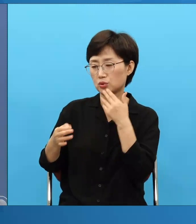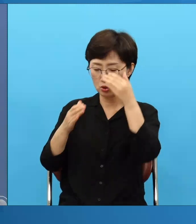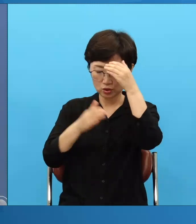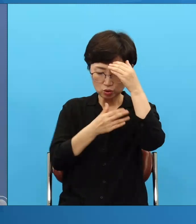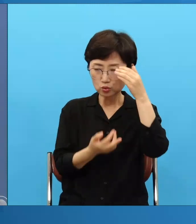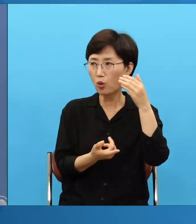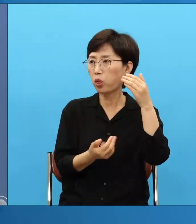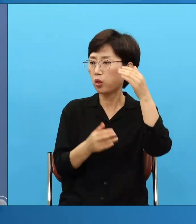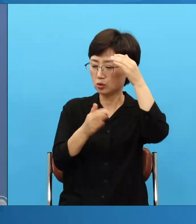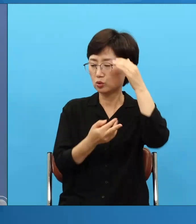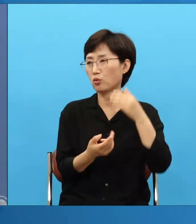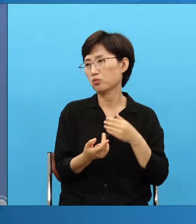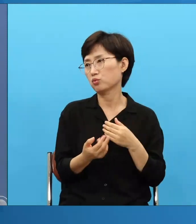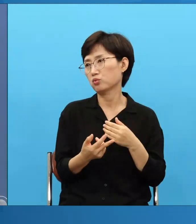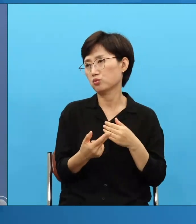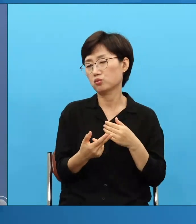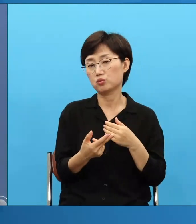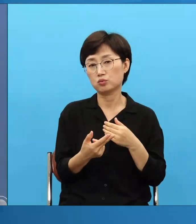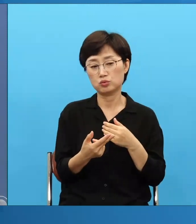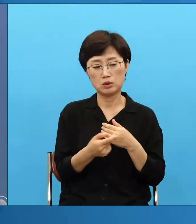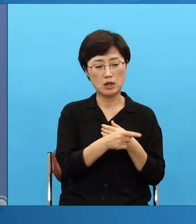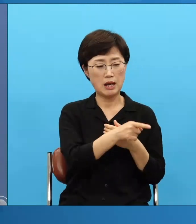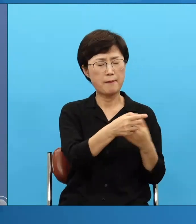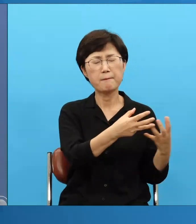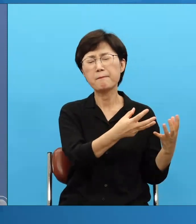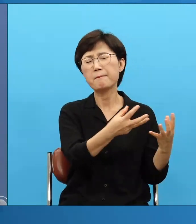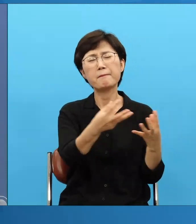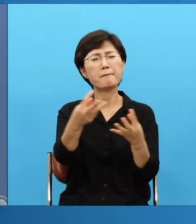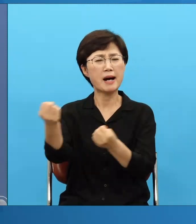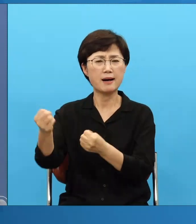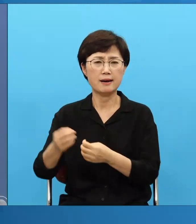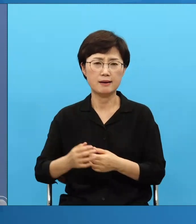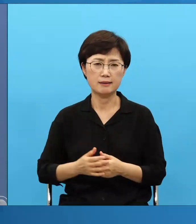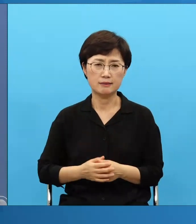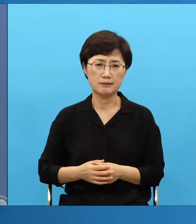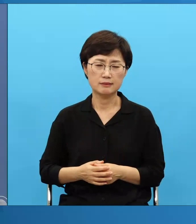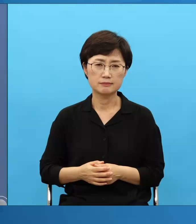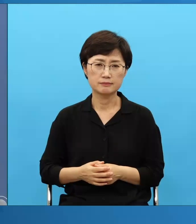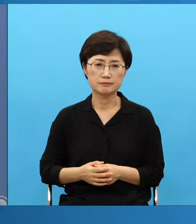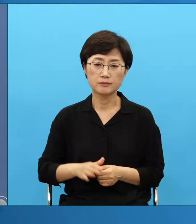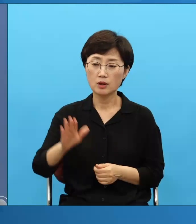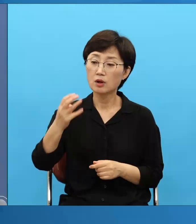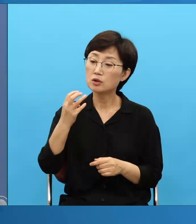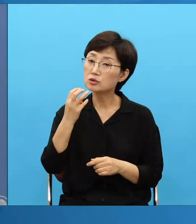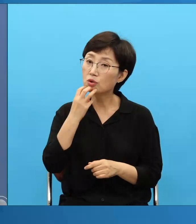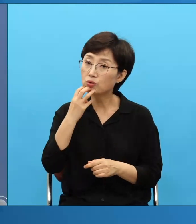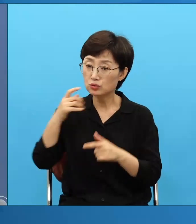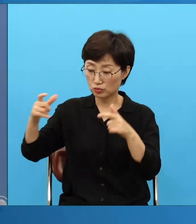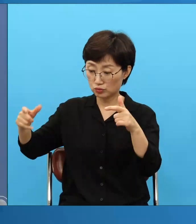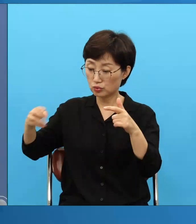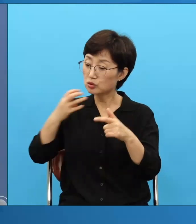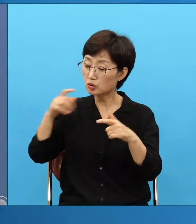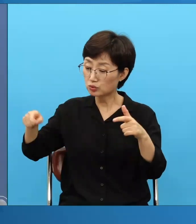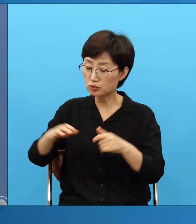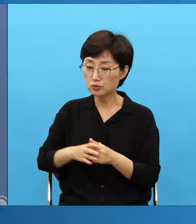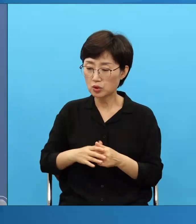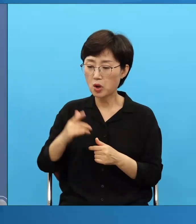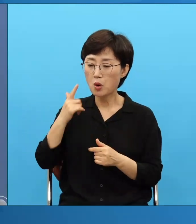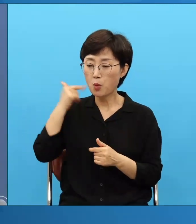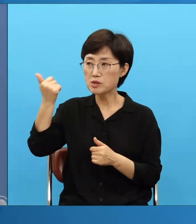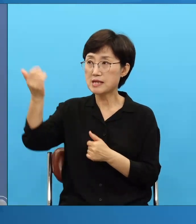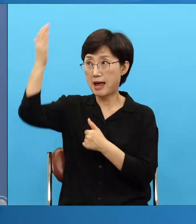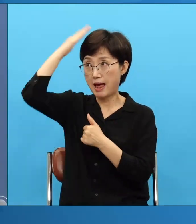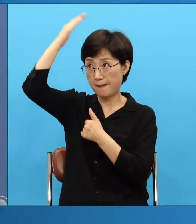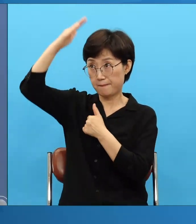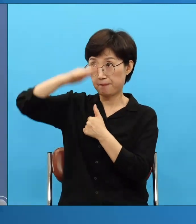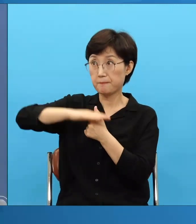don't have any church members in their church, so they don't even have the money, bus fares to even travel anywhere. 서울에만 목사 안 하고 있는 목사 5만